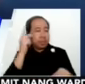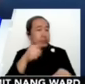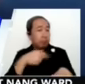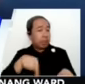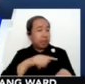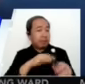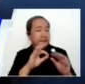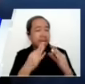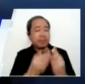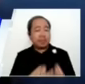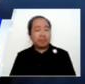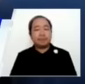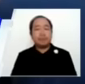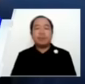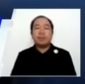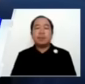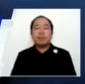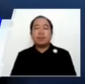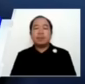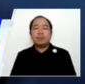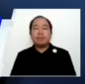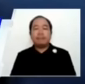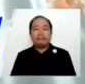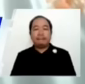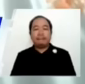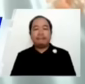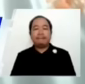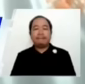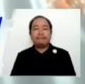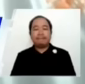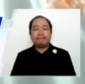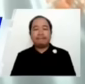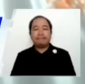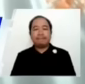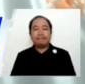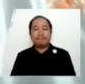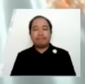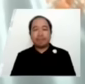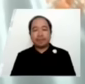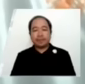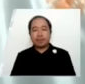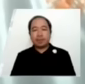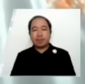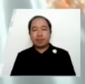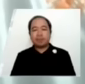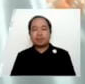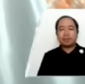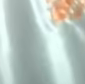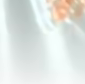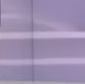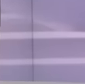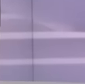GMA Integrated News, this, ma'am? Marisol Abdurrahman, nakatuto, 24 oras.